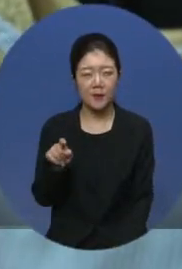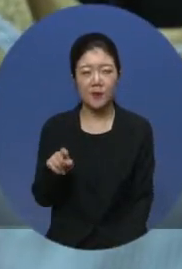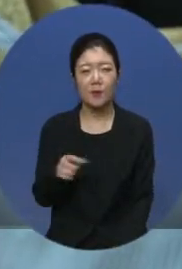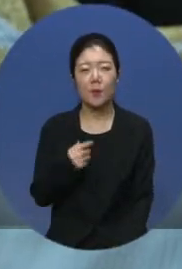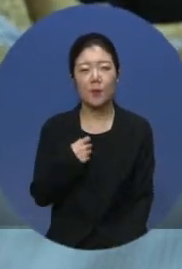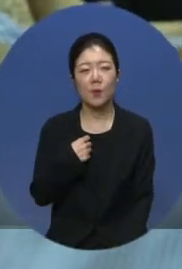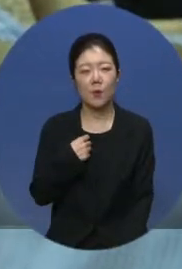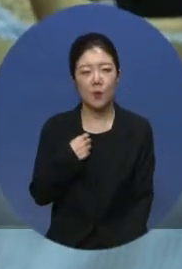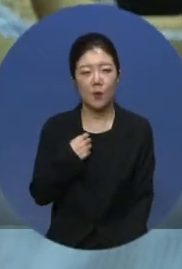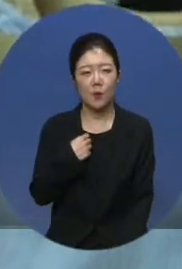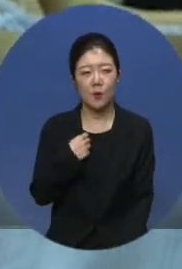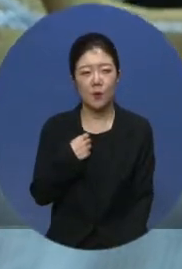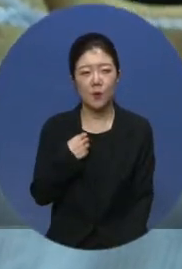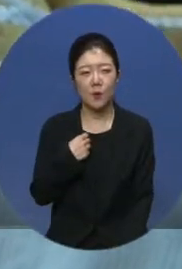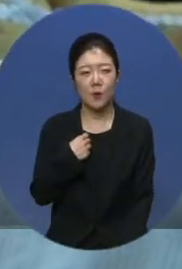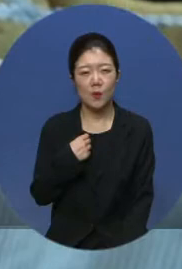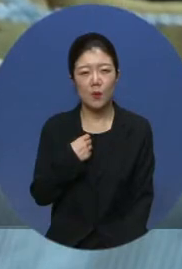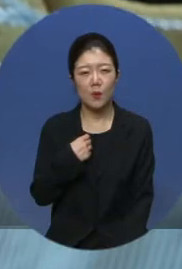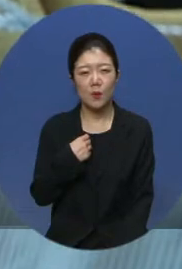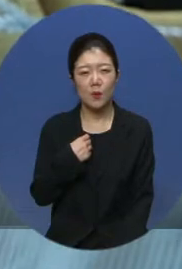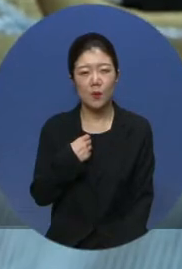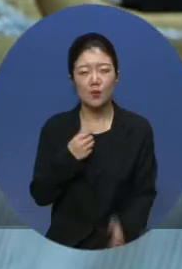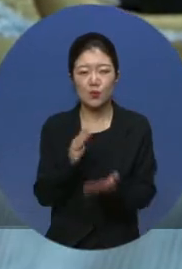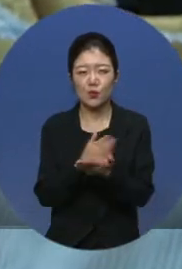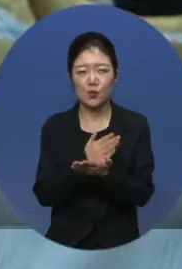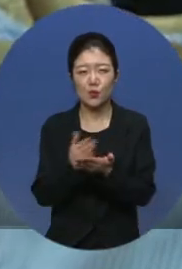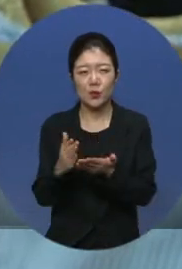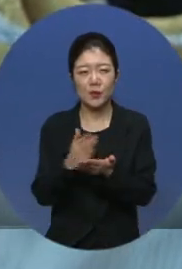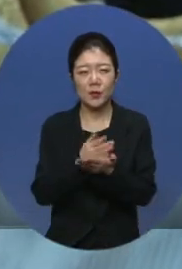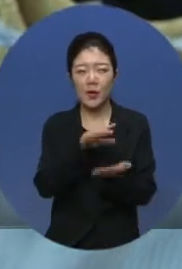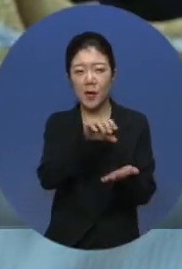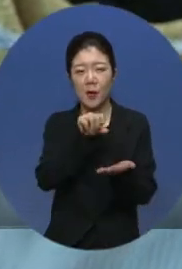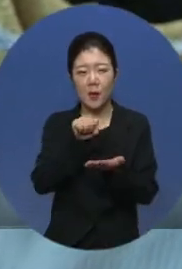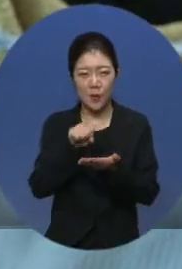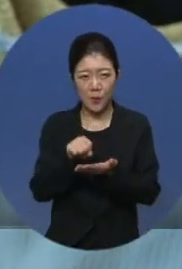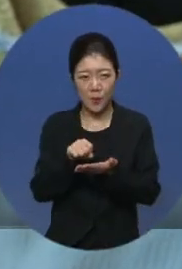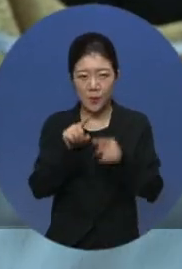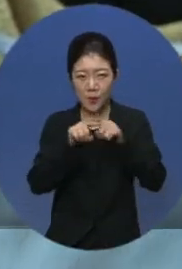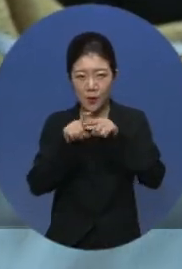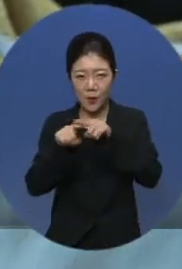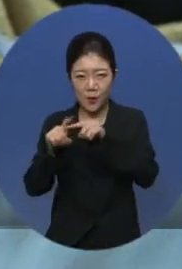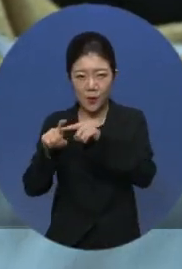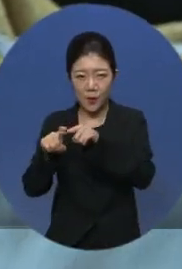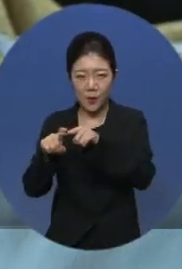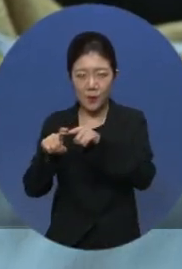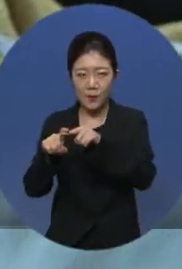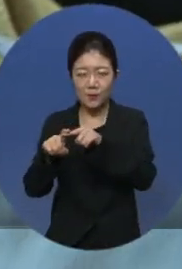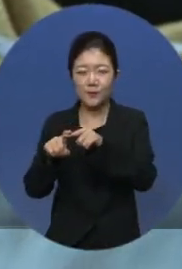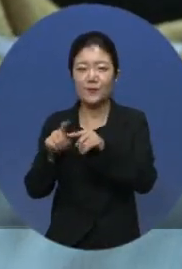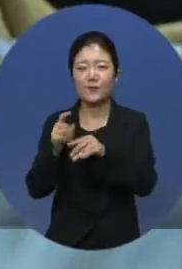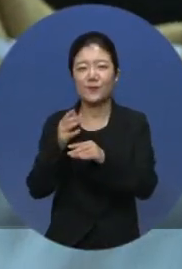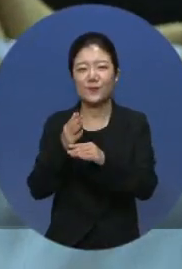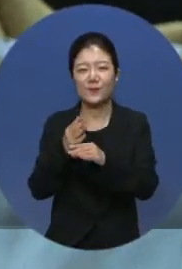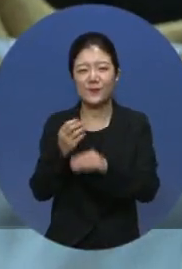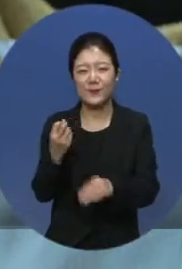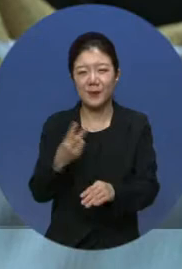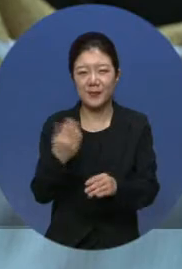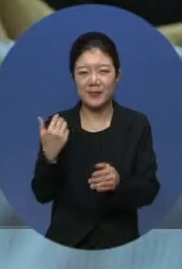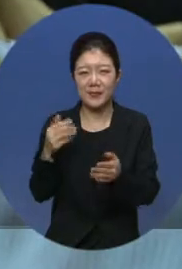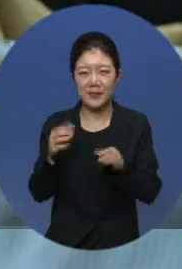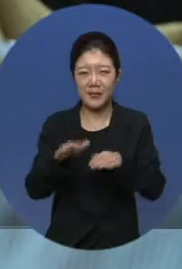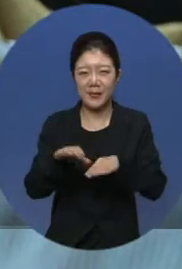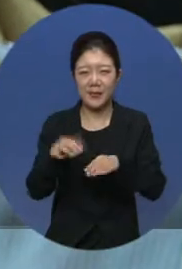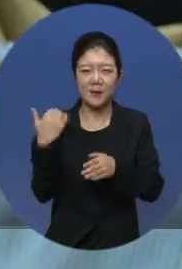옷을 다 물류장에서 옷을 가져오면 여기다가 이렇게 걸어서 다시 배달에